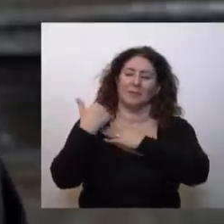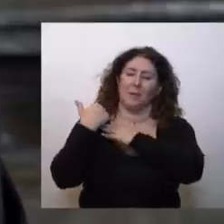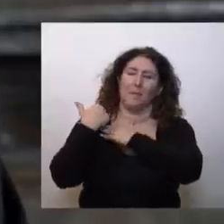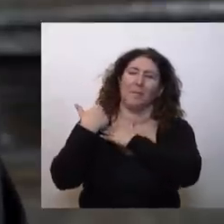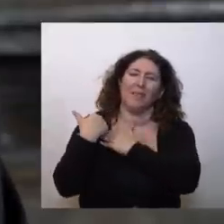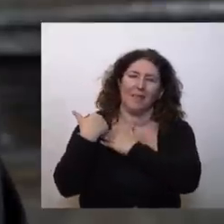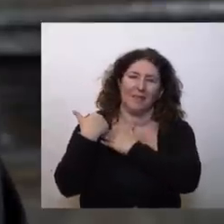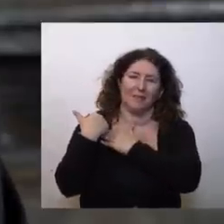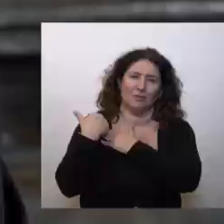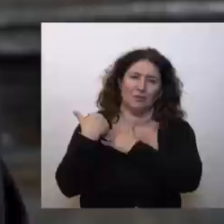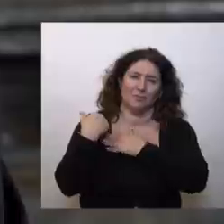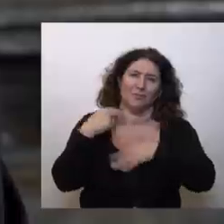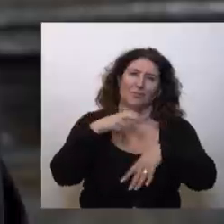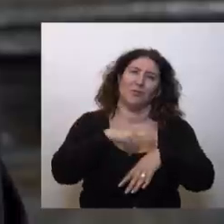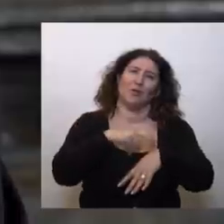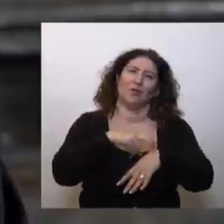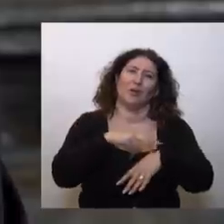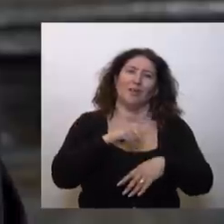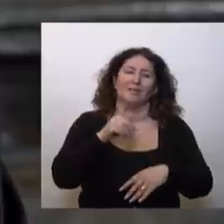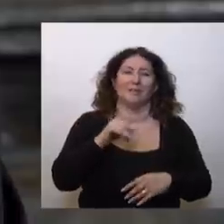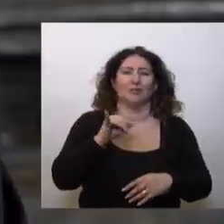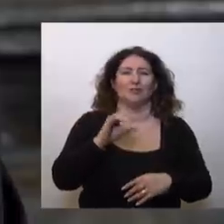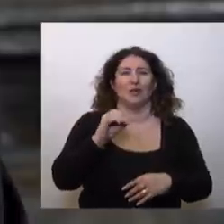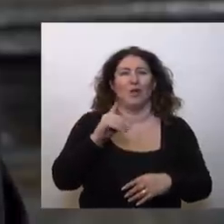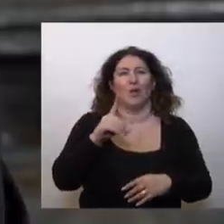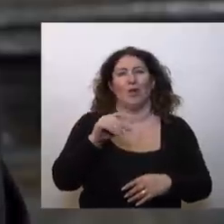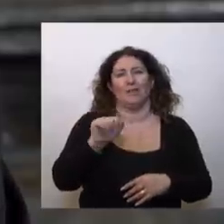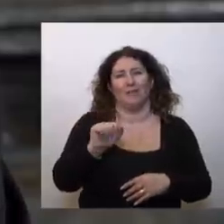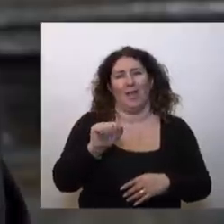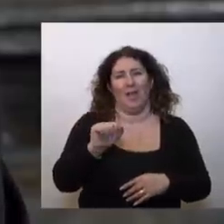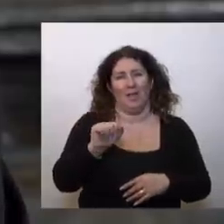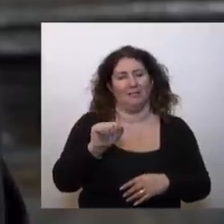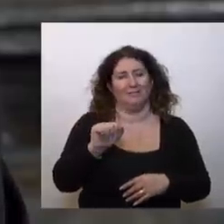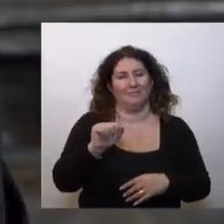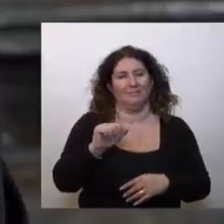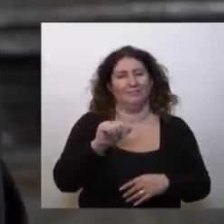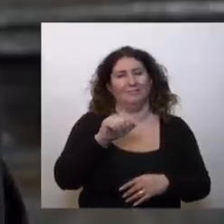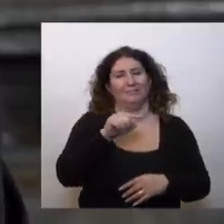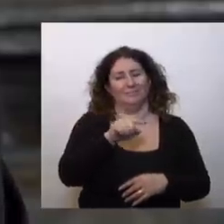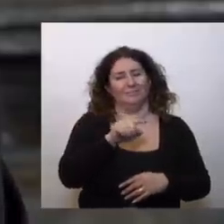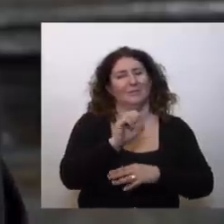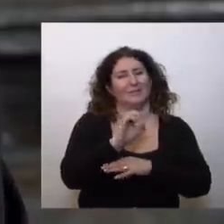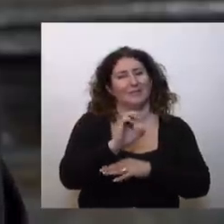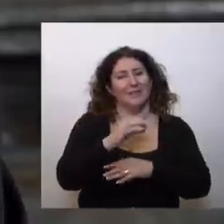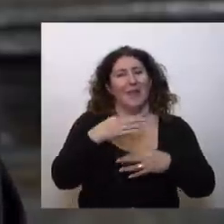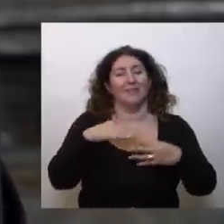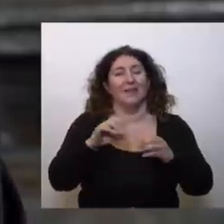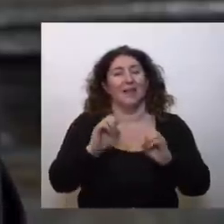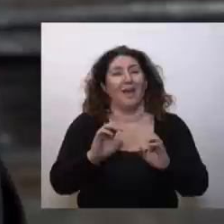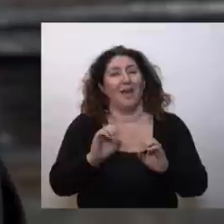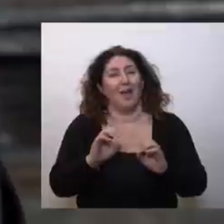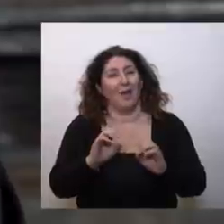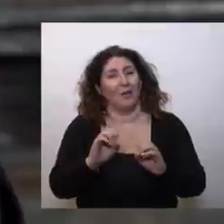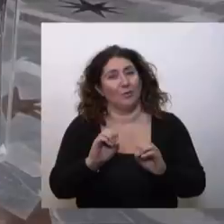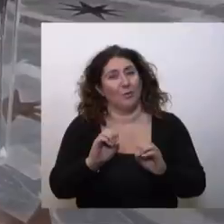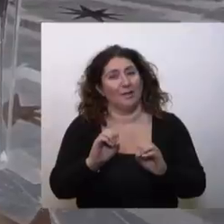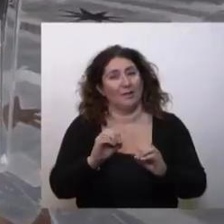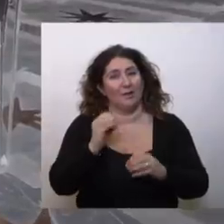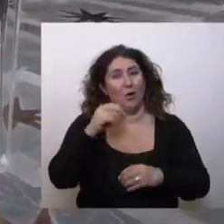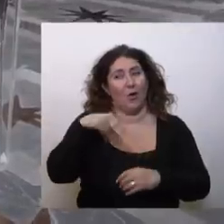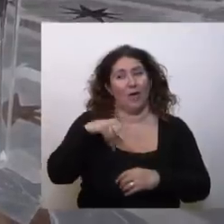aiuta la dottoressa Piera Gioda, ONG torinese, CISV, insegnante ed educatrice. Grazie,